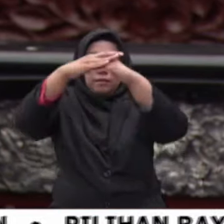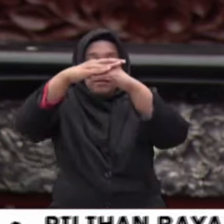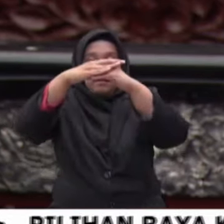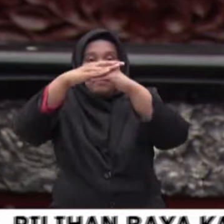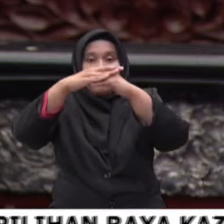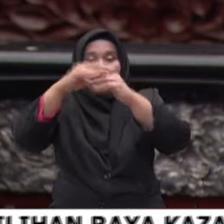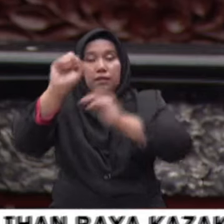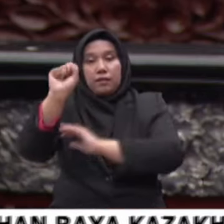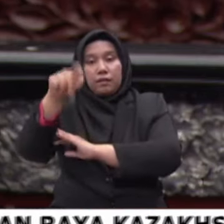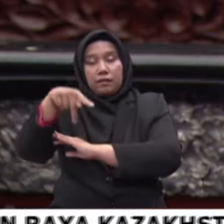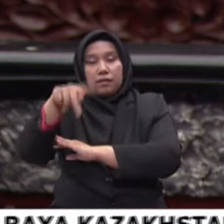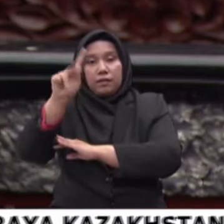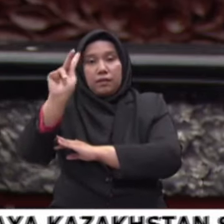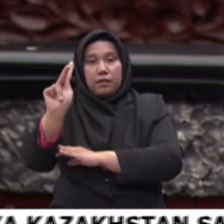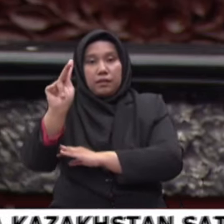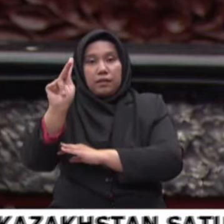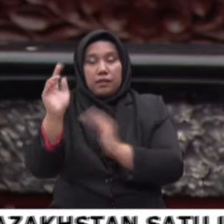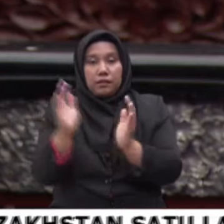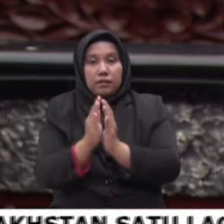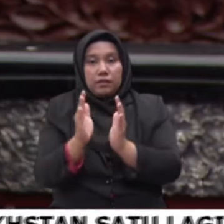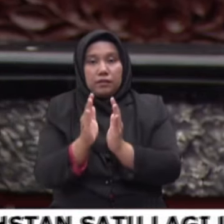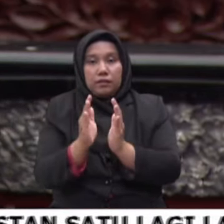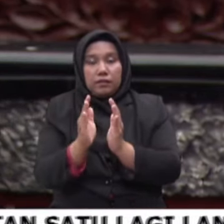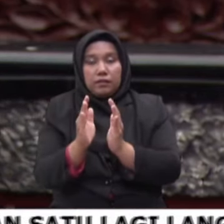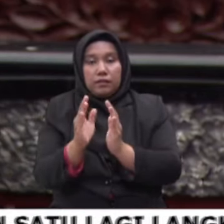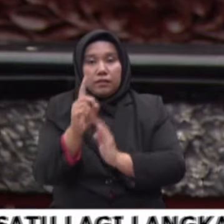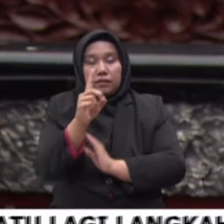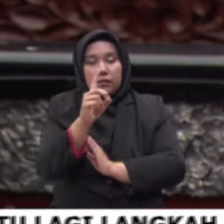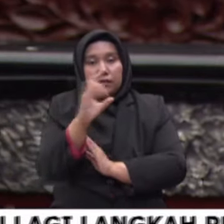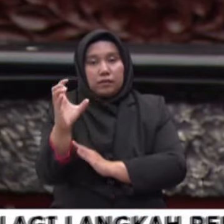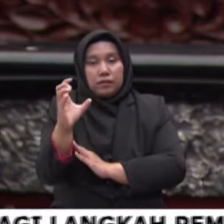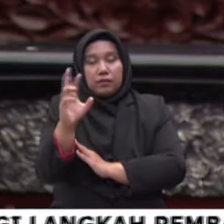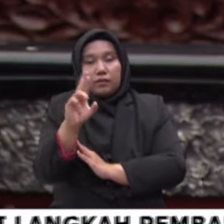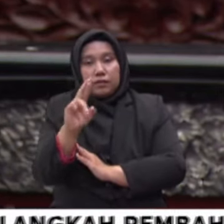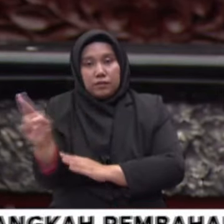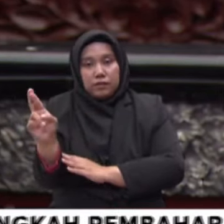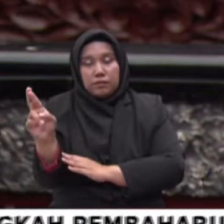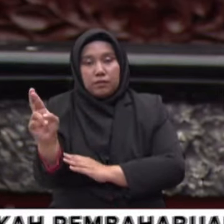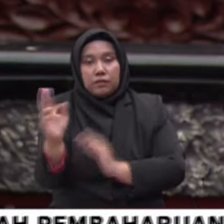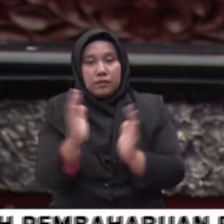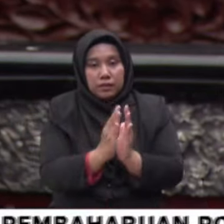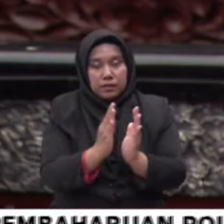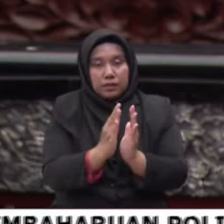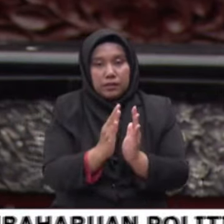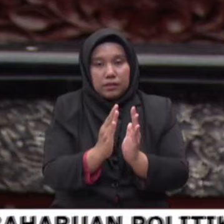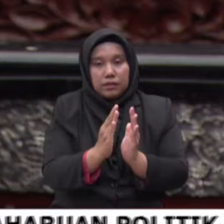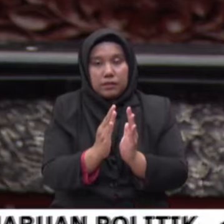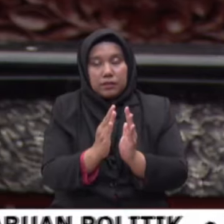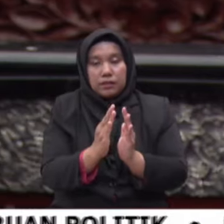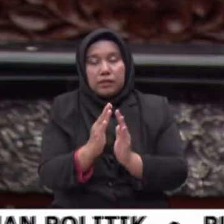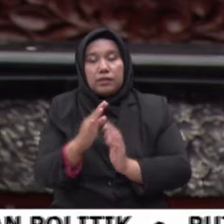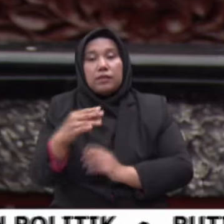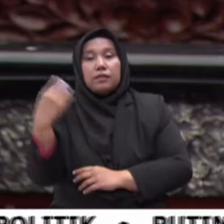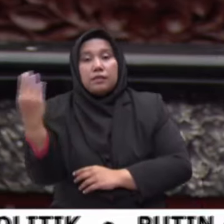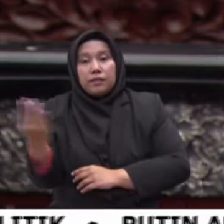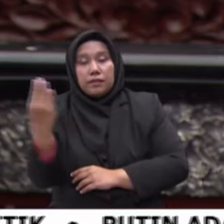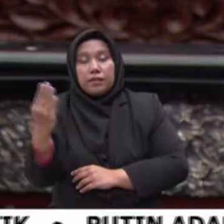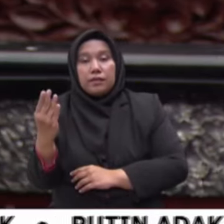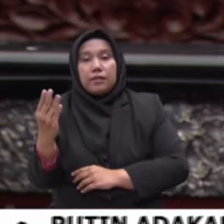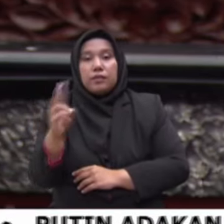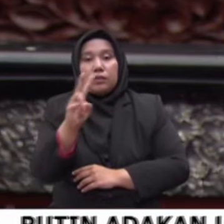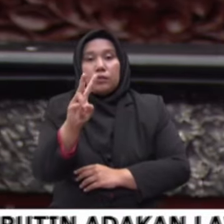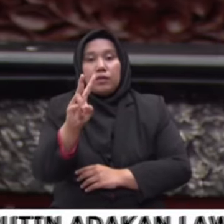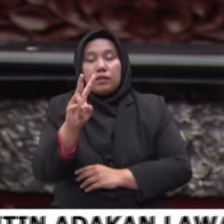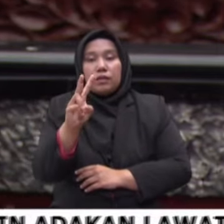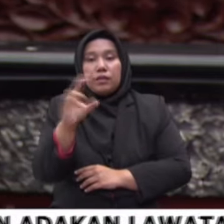bagi SPK kecil kepada 100,000 dan kepada sederhana kepada 250,000